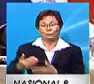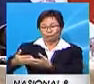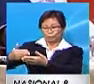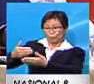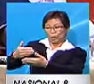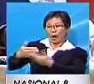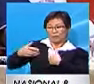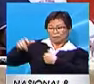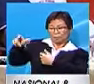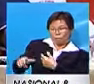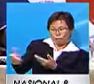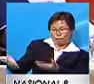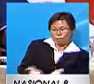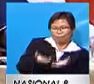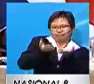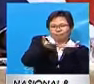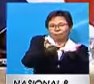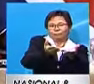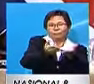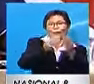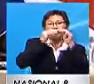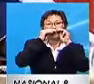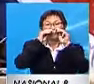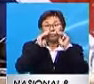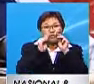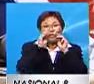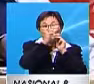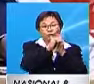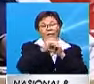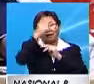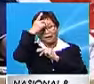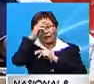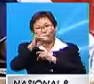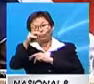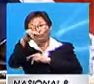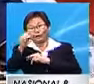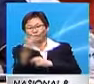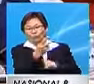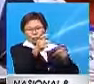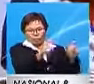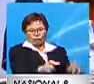Sebelum ini ada pihak mahu membawa usul supaya Tan Sri Muhyiddin Yassin dan Datuk Sri Mukhlis Tun